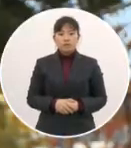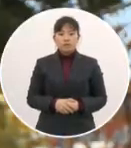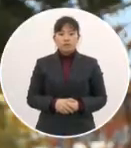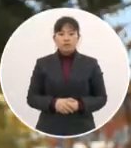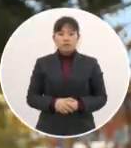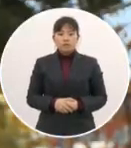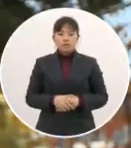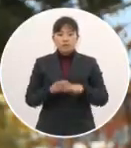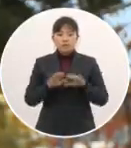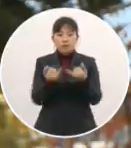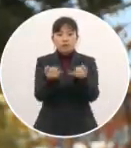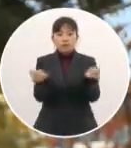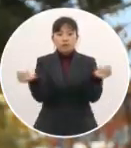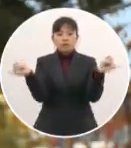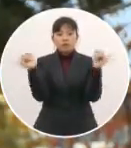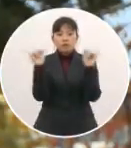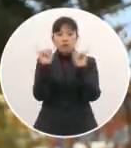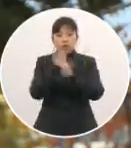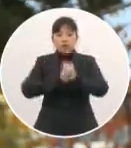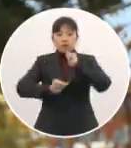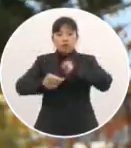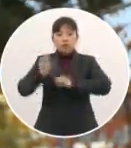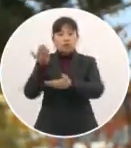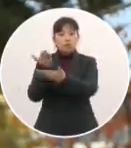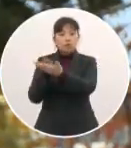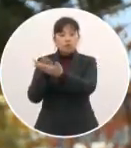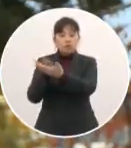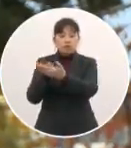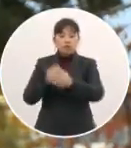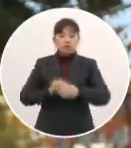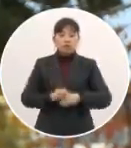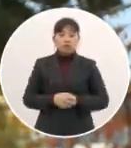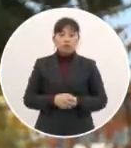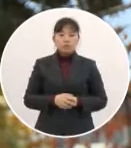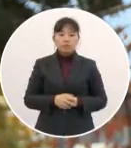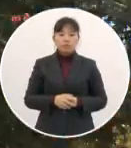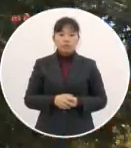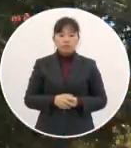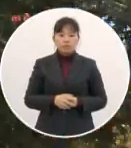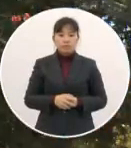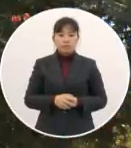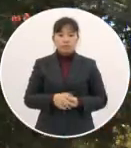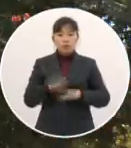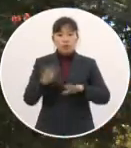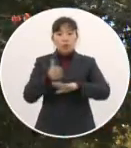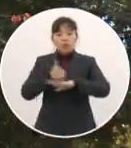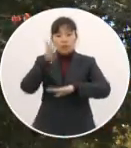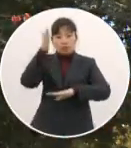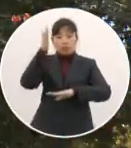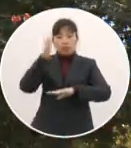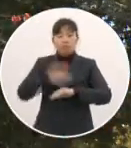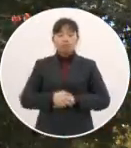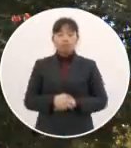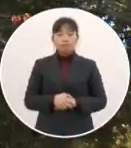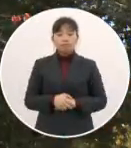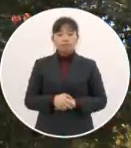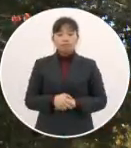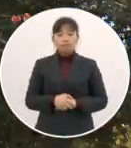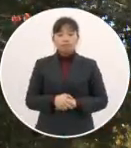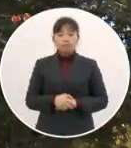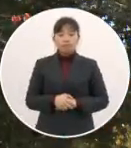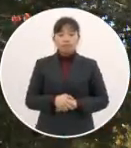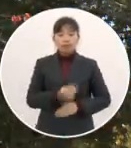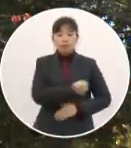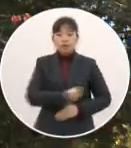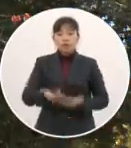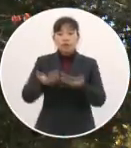今は社会が女性の活躍を求めているんだね。よし、今日はありがとう愛ちゃん。すごく勇